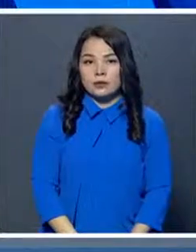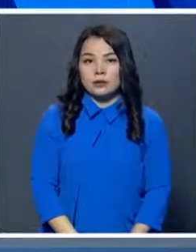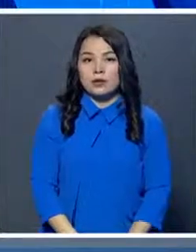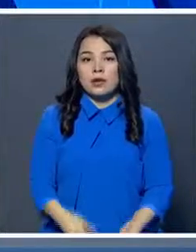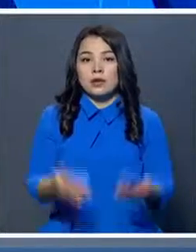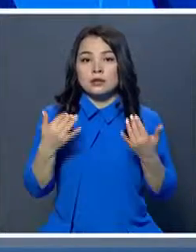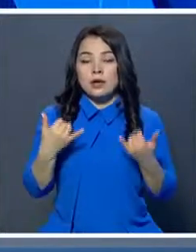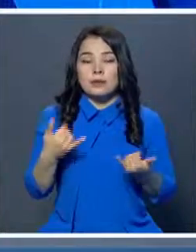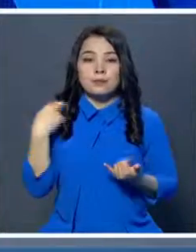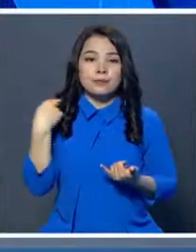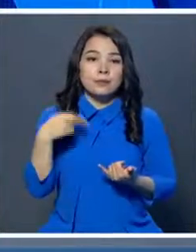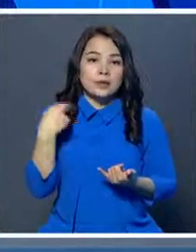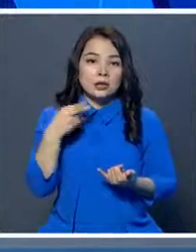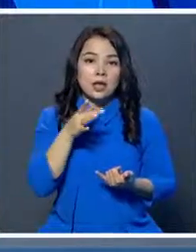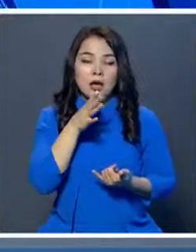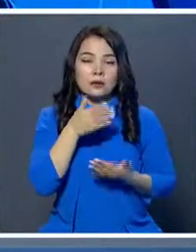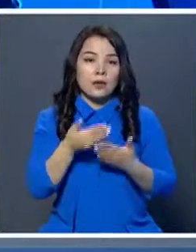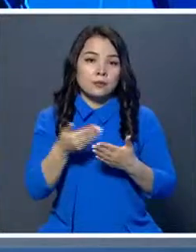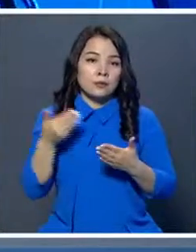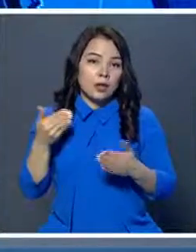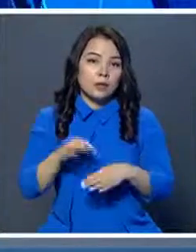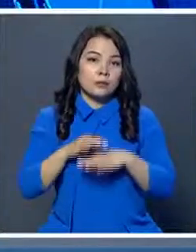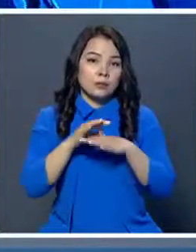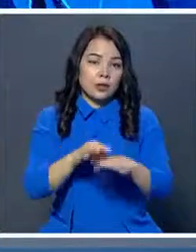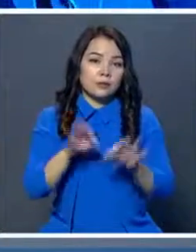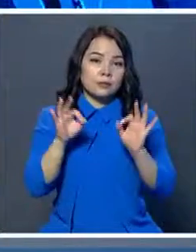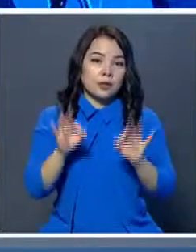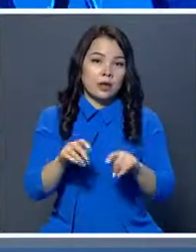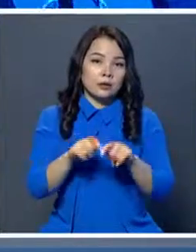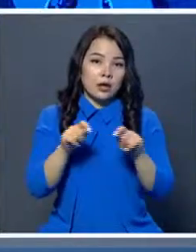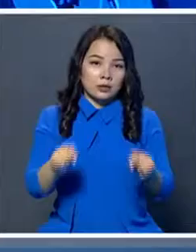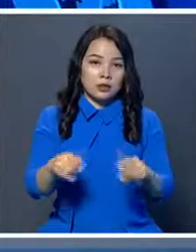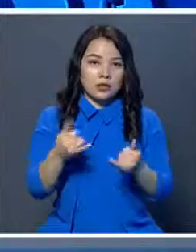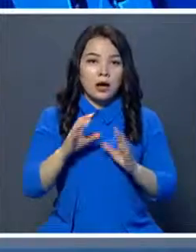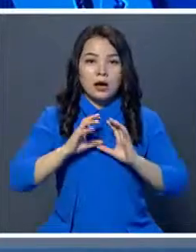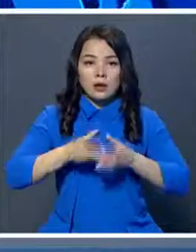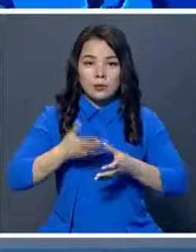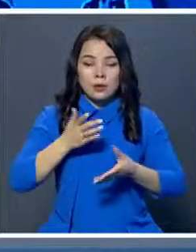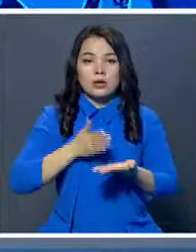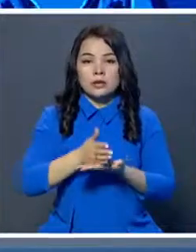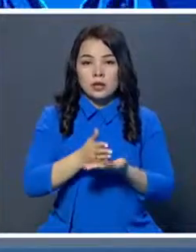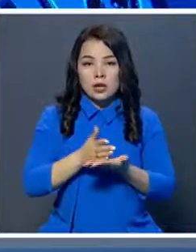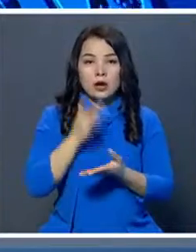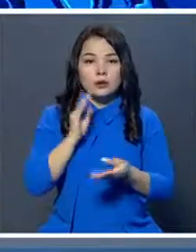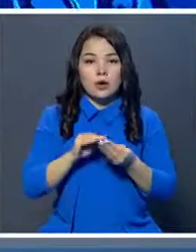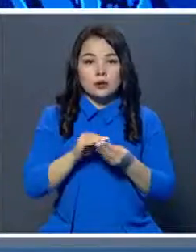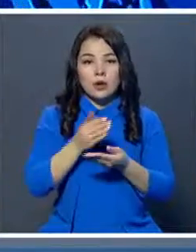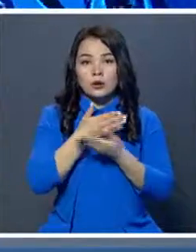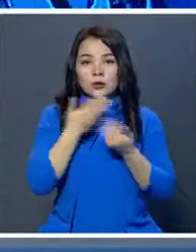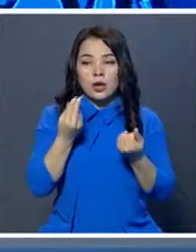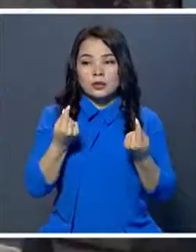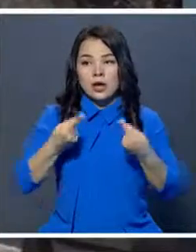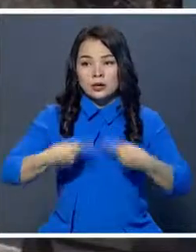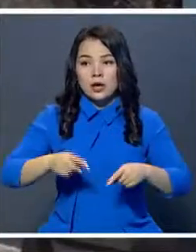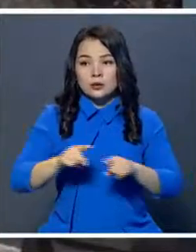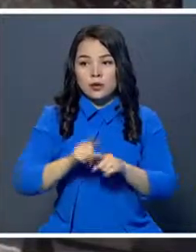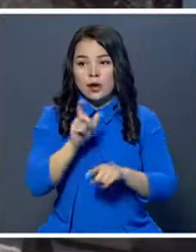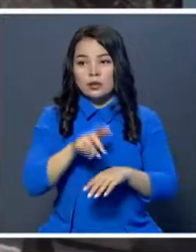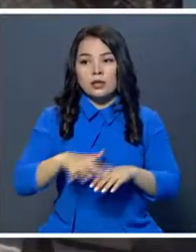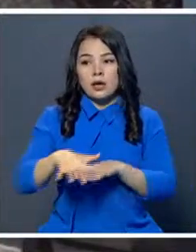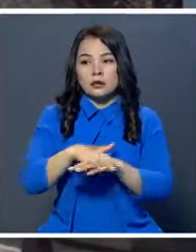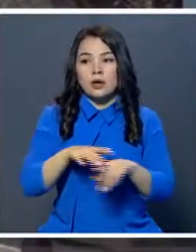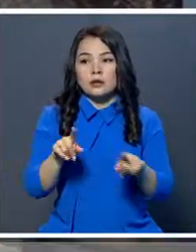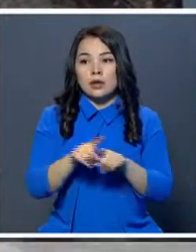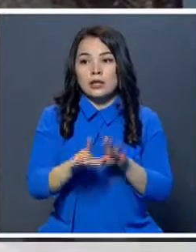Терскейліктер президент сайлауының мерзімінен бұрын өткізілгенін қолдайды. Әлемдегі саяси тұрақсыздық пен экономикалық дағдарыс кезеңінде халық таңдаған